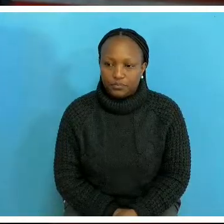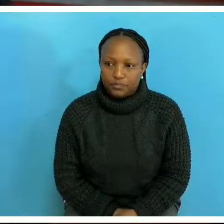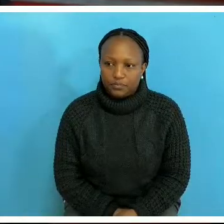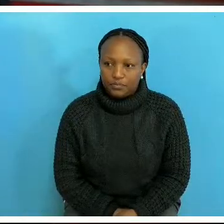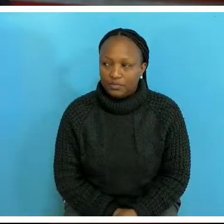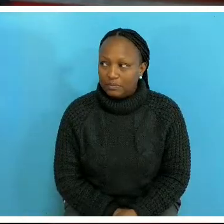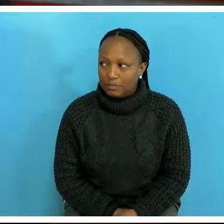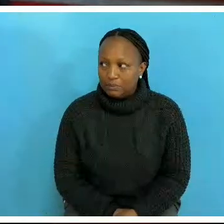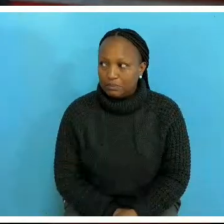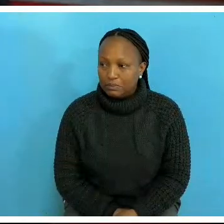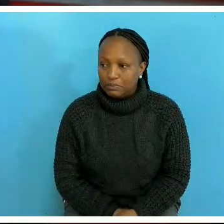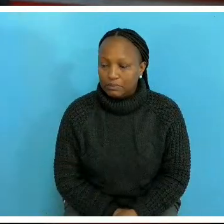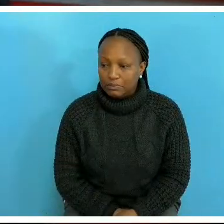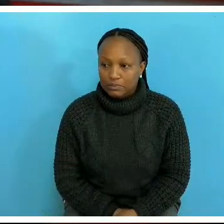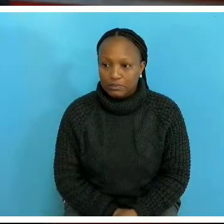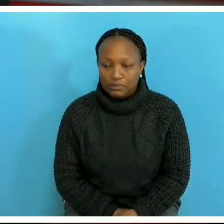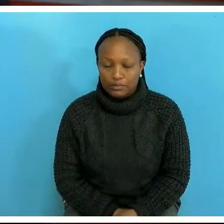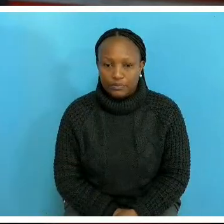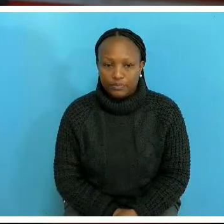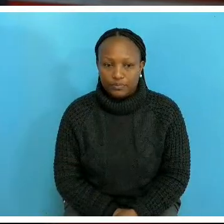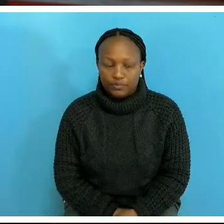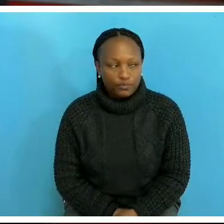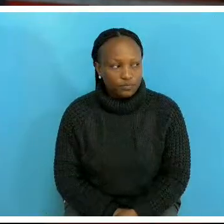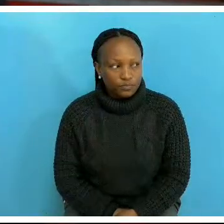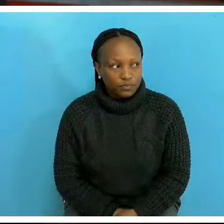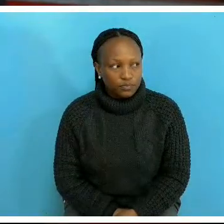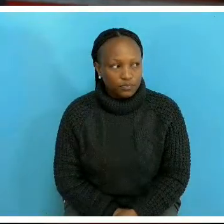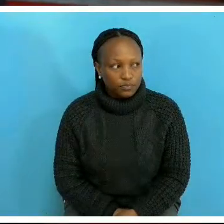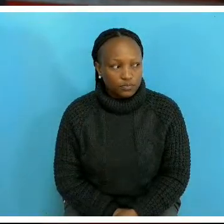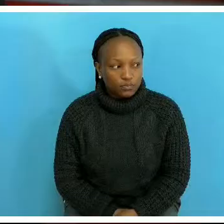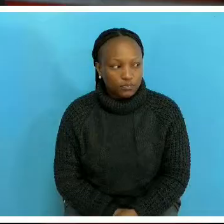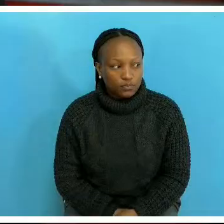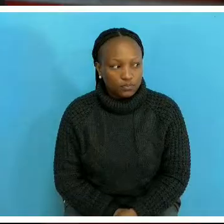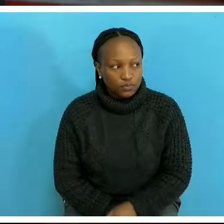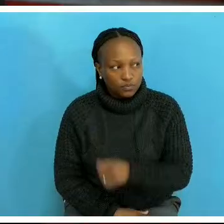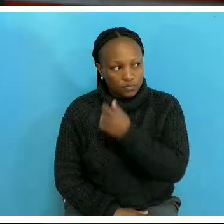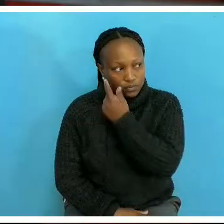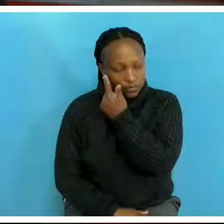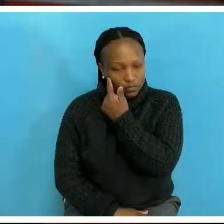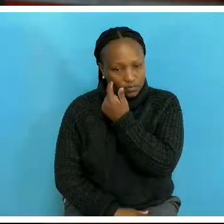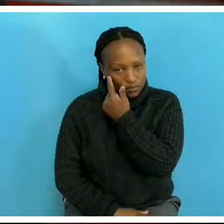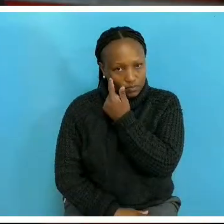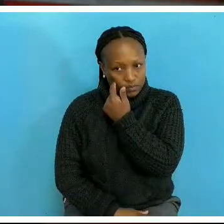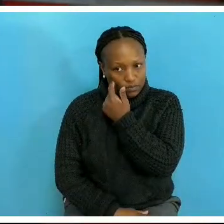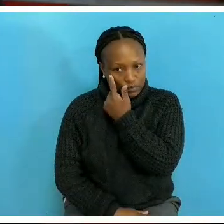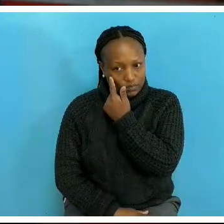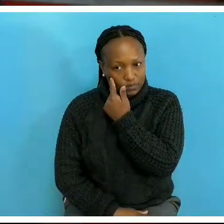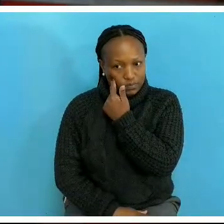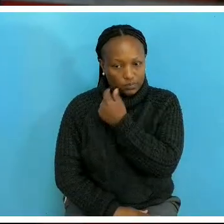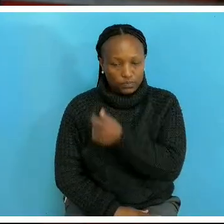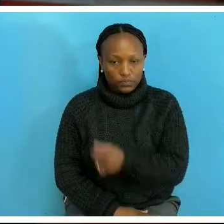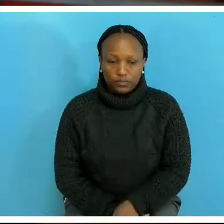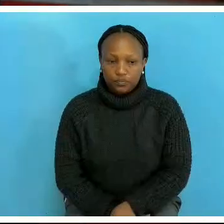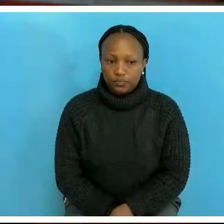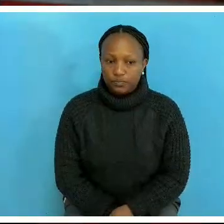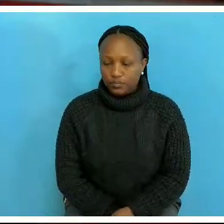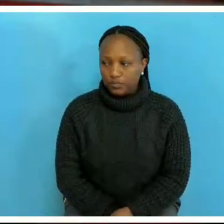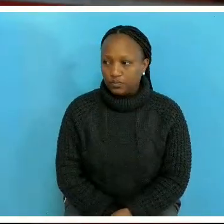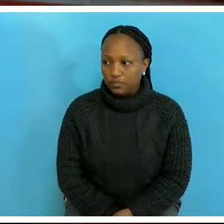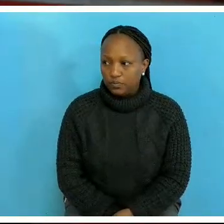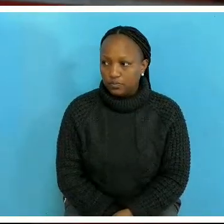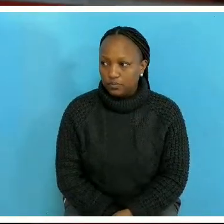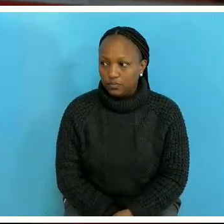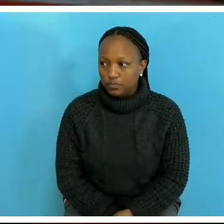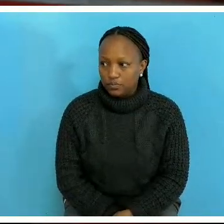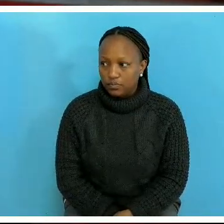En uit die dumpingplek was daar om en bij sê 30, 40 jong mensen, wat baie van